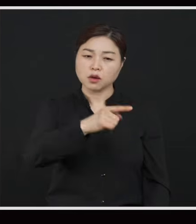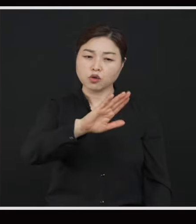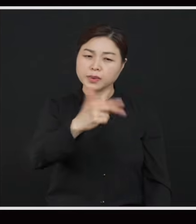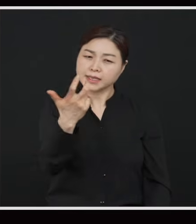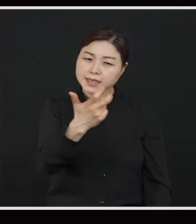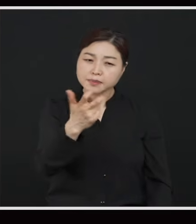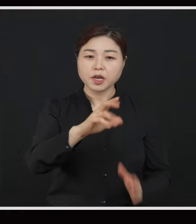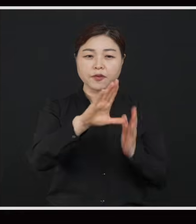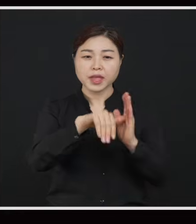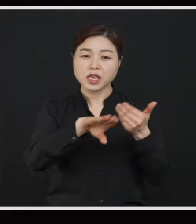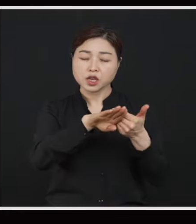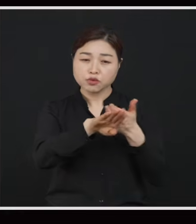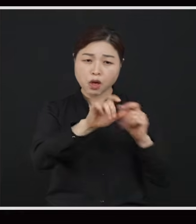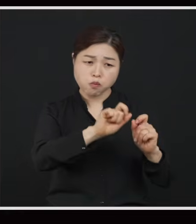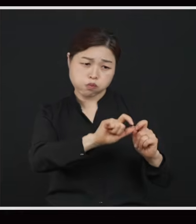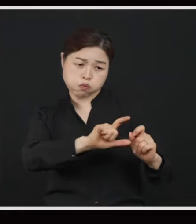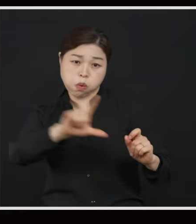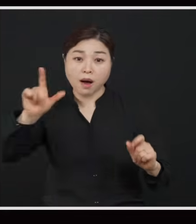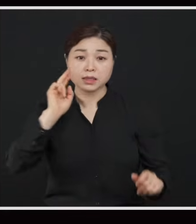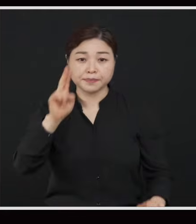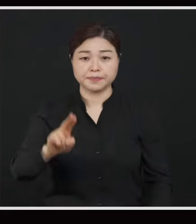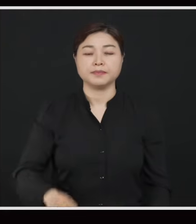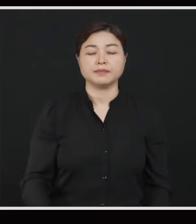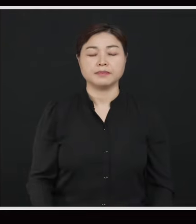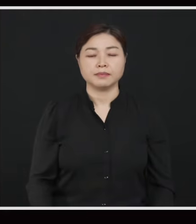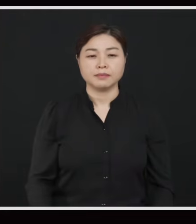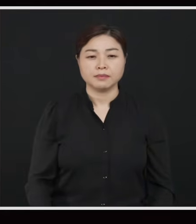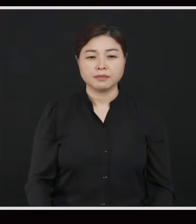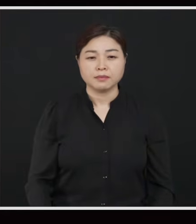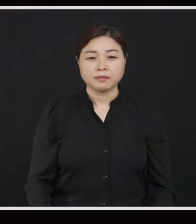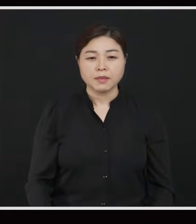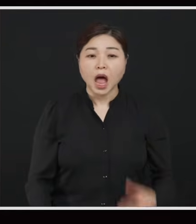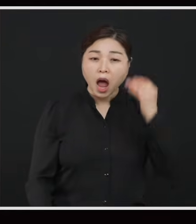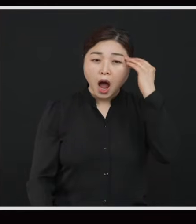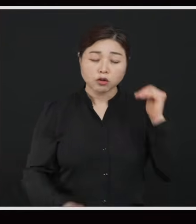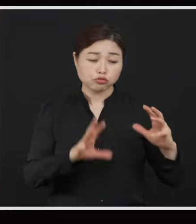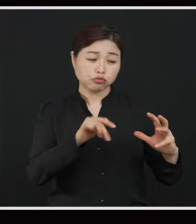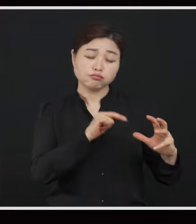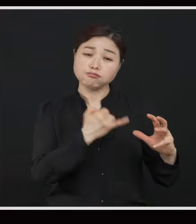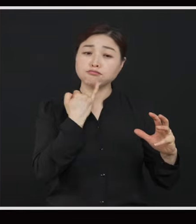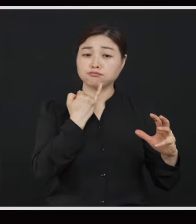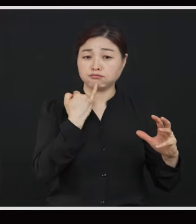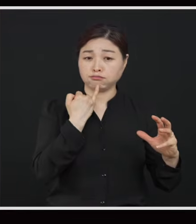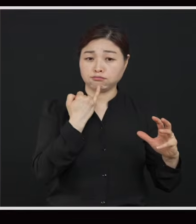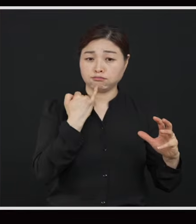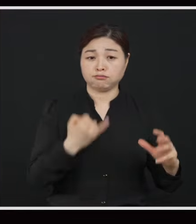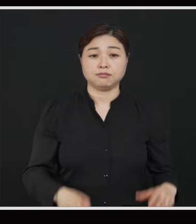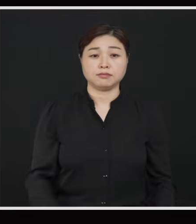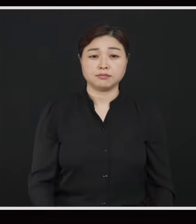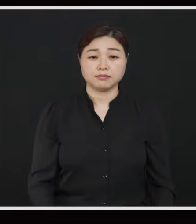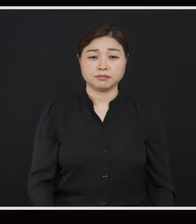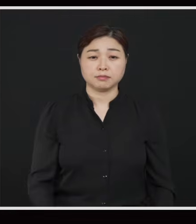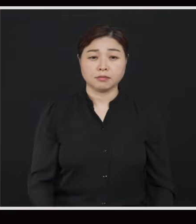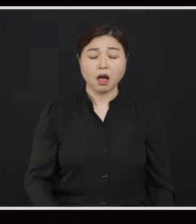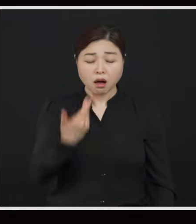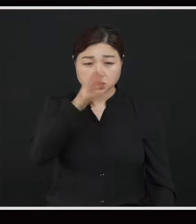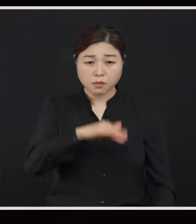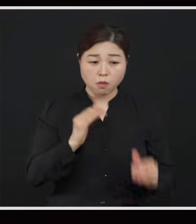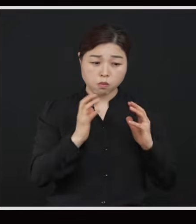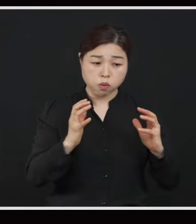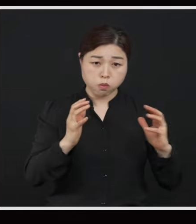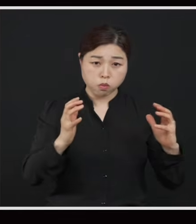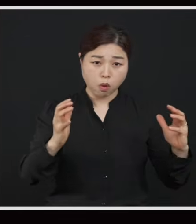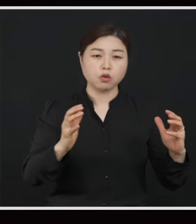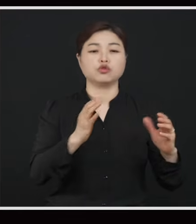근데 1970년대 이후에 급격히 증가를 했어요. 한국은 그래도 훨씬 낫습니다. 근데 그래도